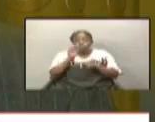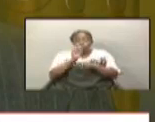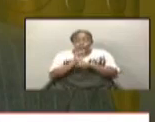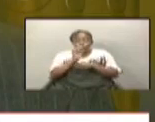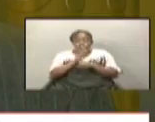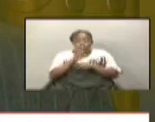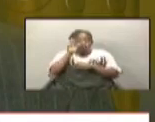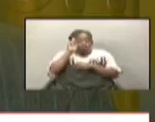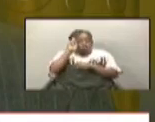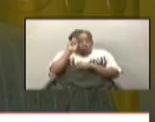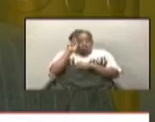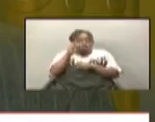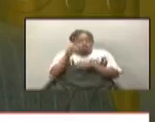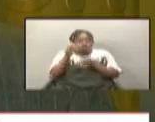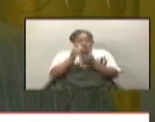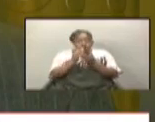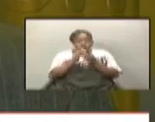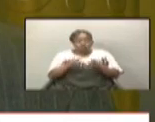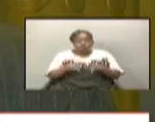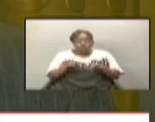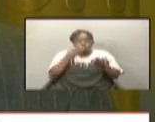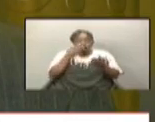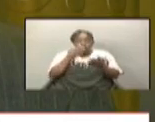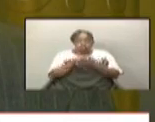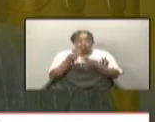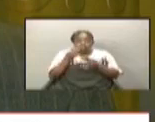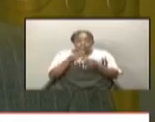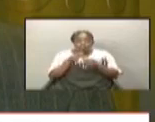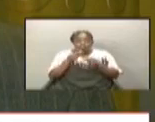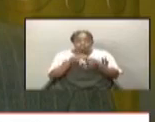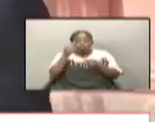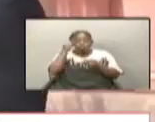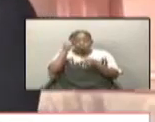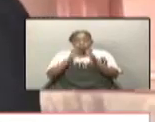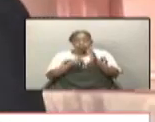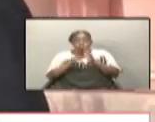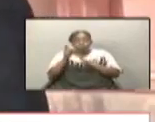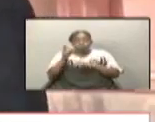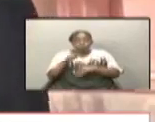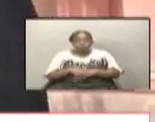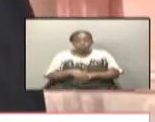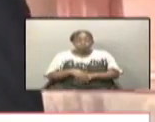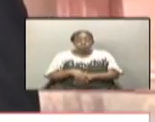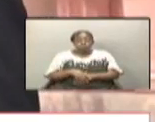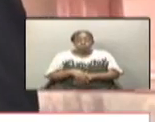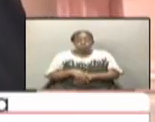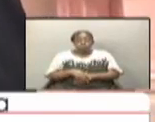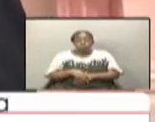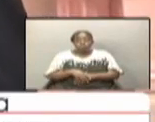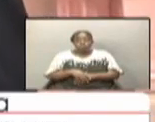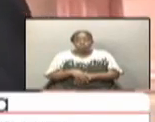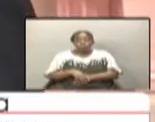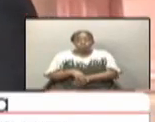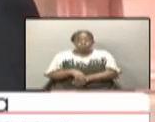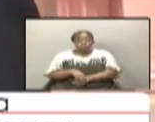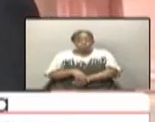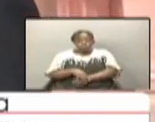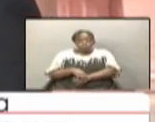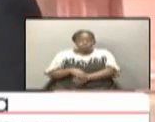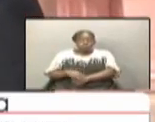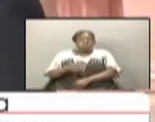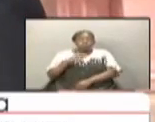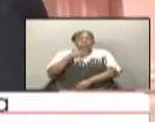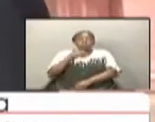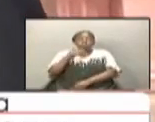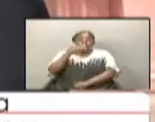omugenzi olwakafuna omukulu gwakoze okugikulaakulanya baali basajja balokole ne banyweza ekkanisa kale twagala